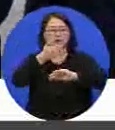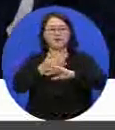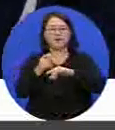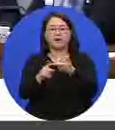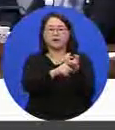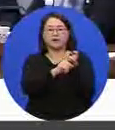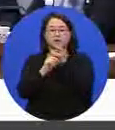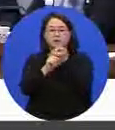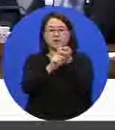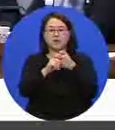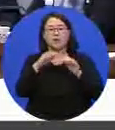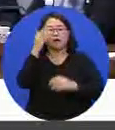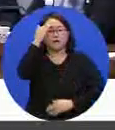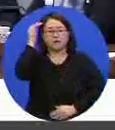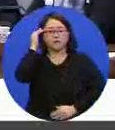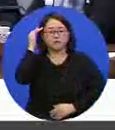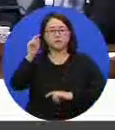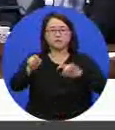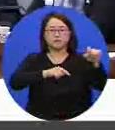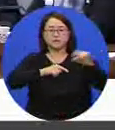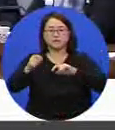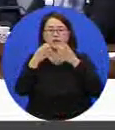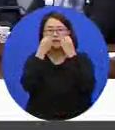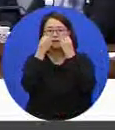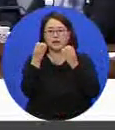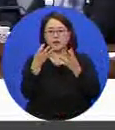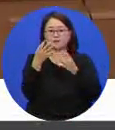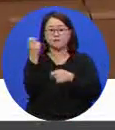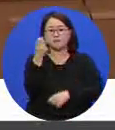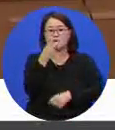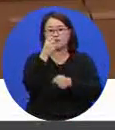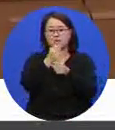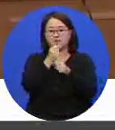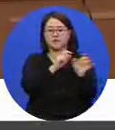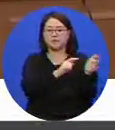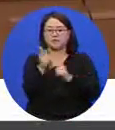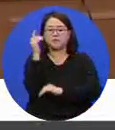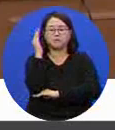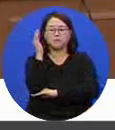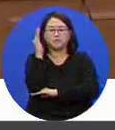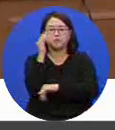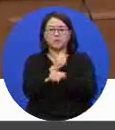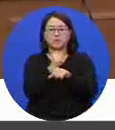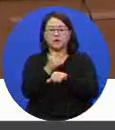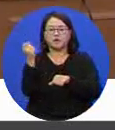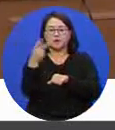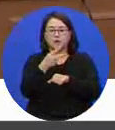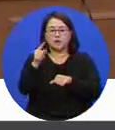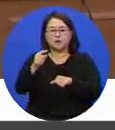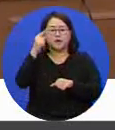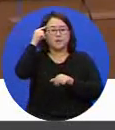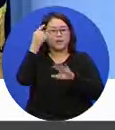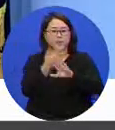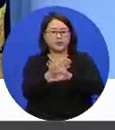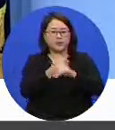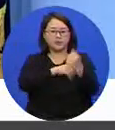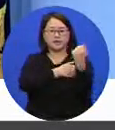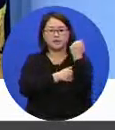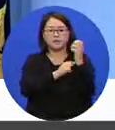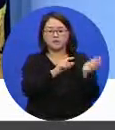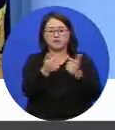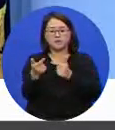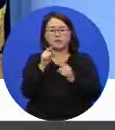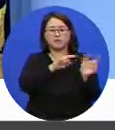국회에서 한국정치의 재구성과 국민의당이라는 세미나를 개최하는 등 당내 통합 반대 세력의 명분과